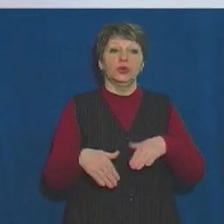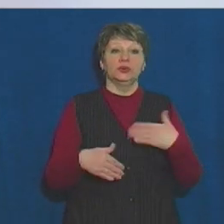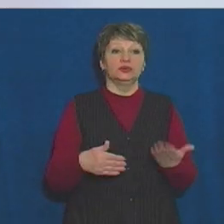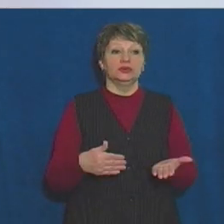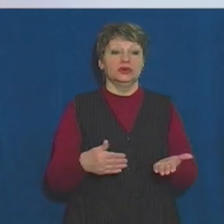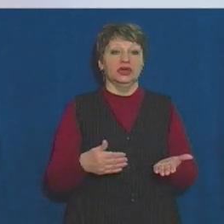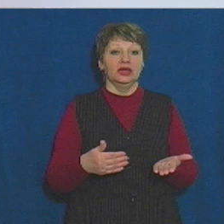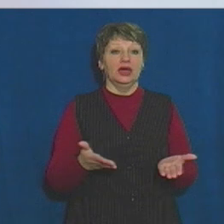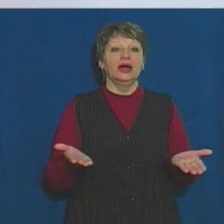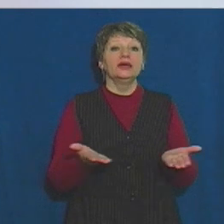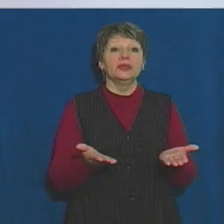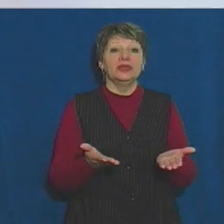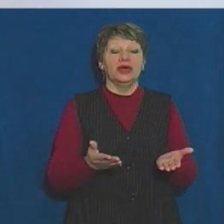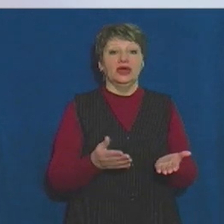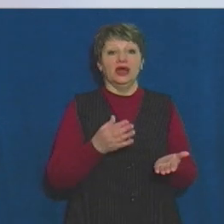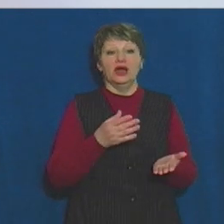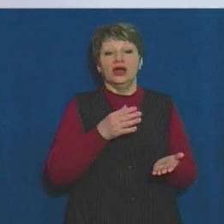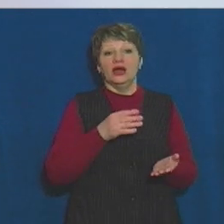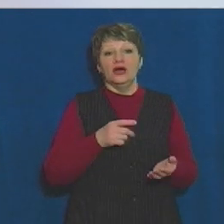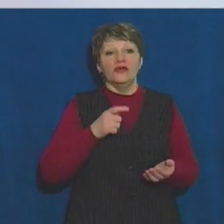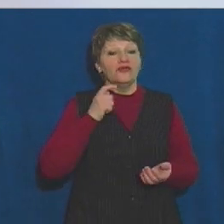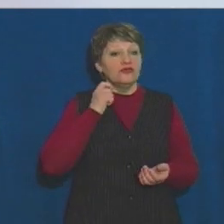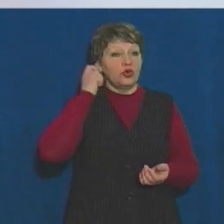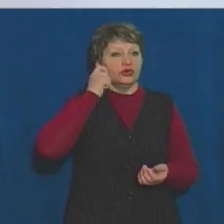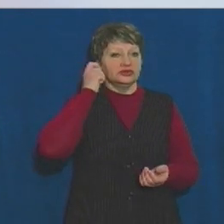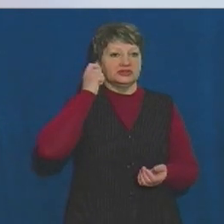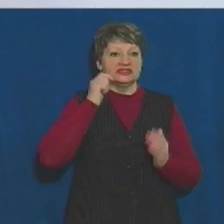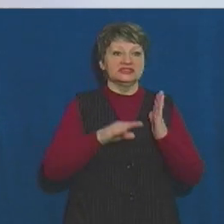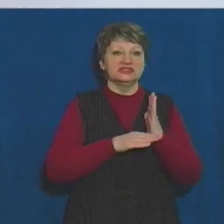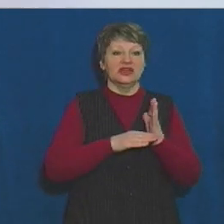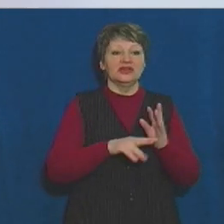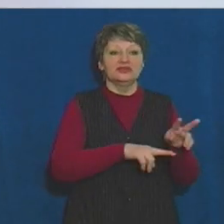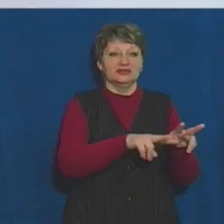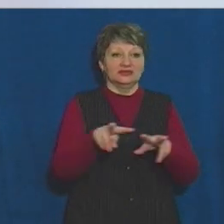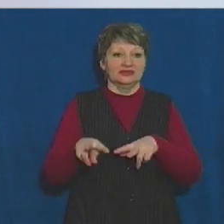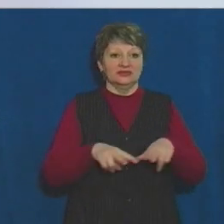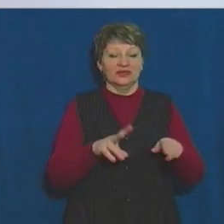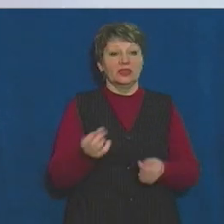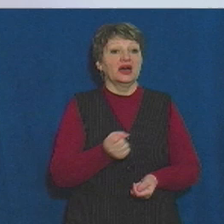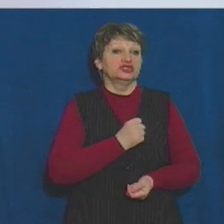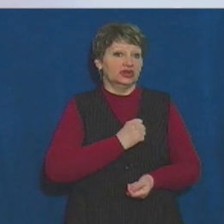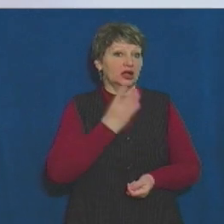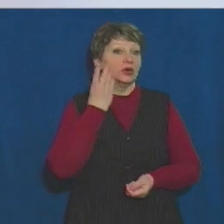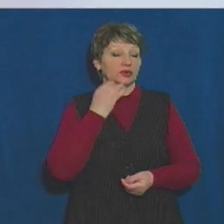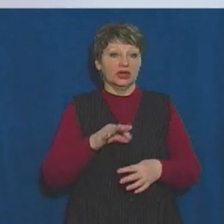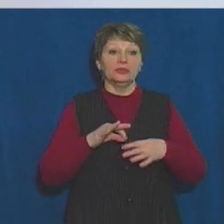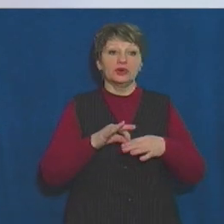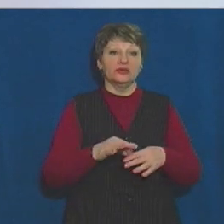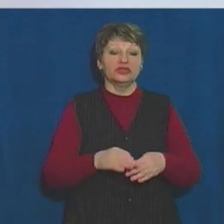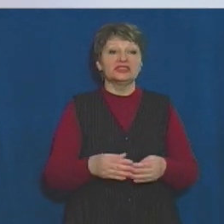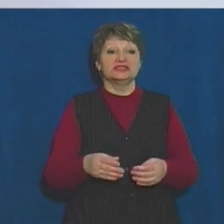де одновікові рослини і, на жаль, коли проводиться суцільна санітарна